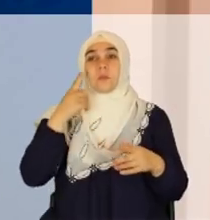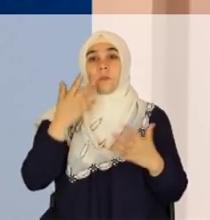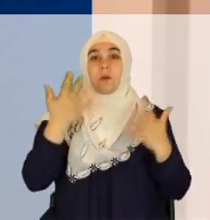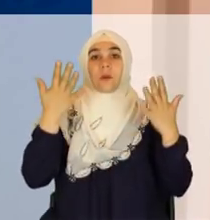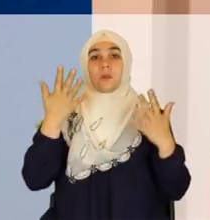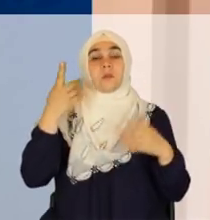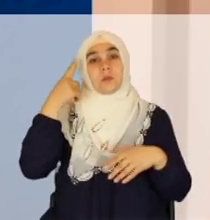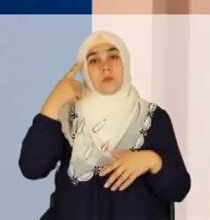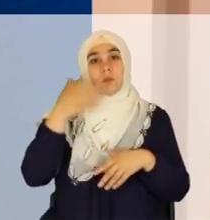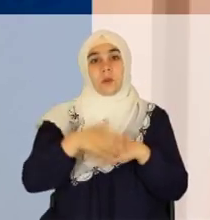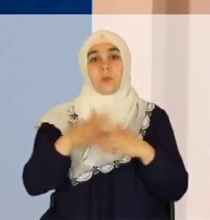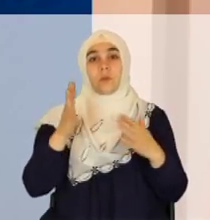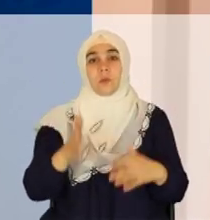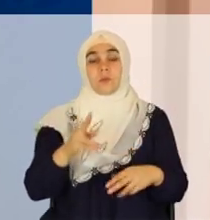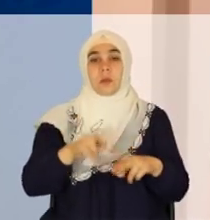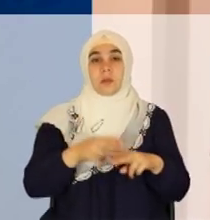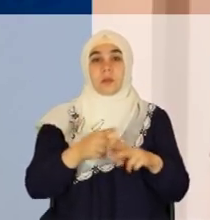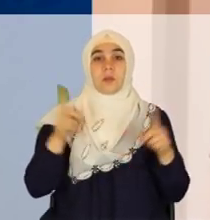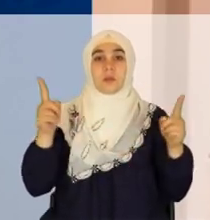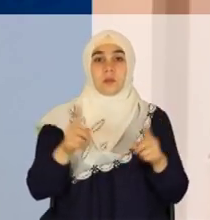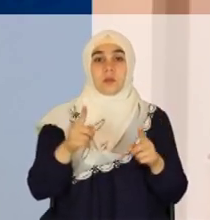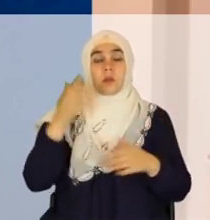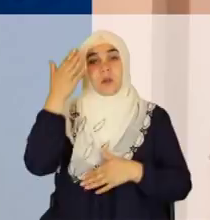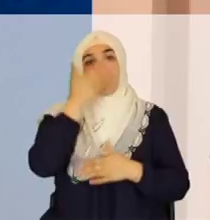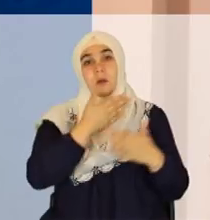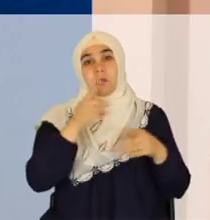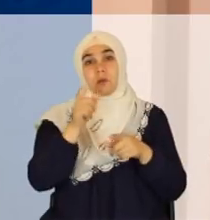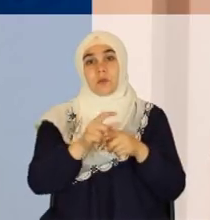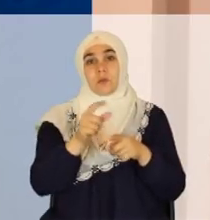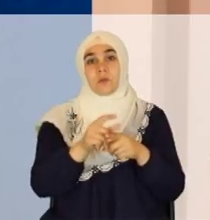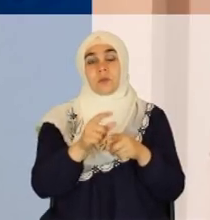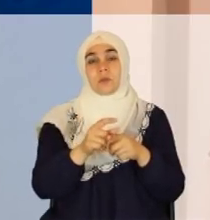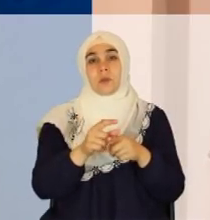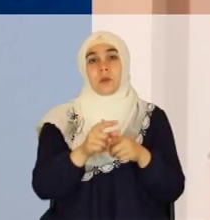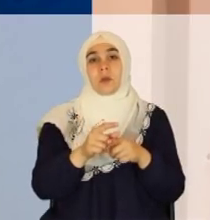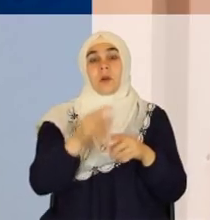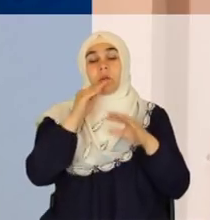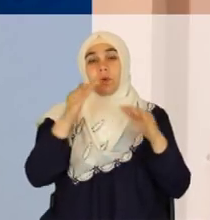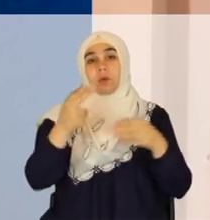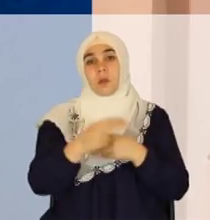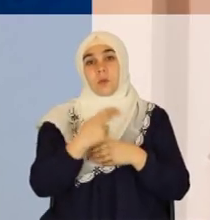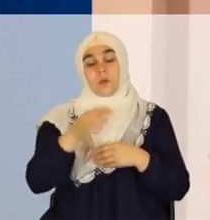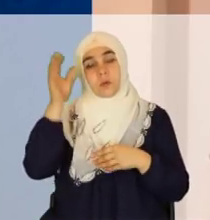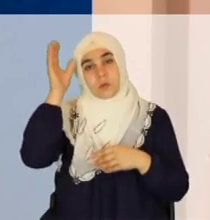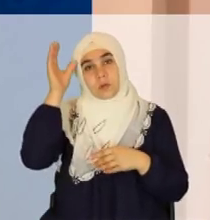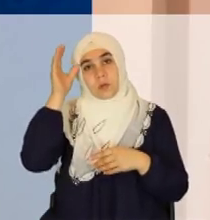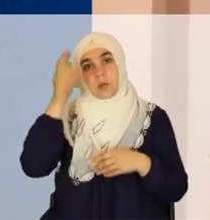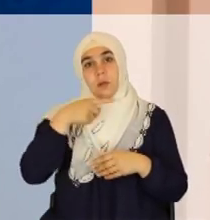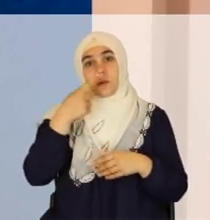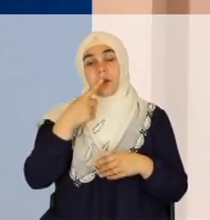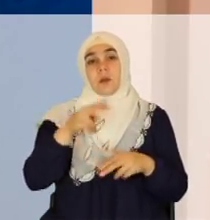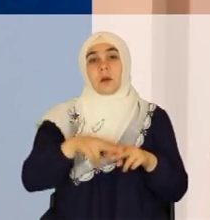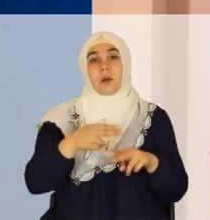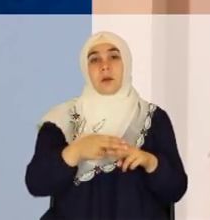chiqargan bo'lamiz. Mana qisqachasi tahorat so'zida to'g'risida ruhiy tarbiya mashoyixlarining aytadigan